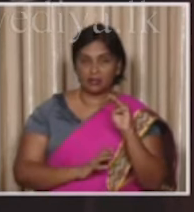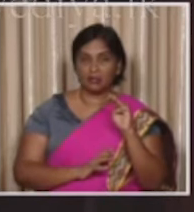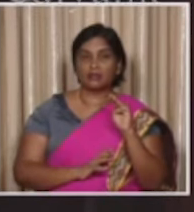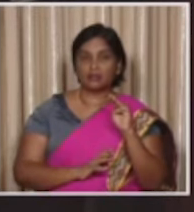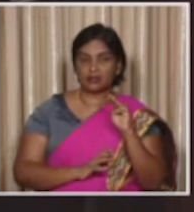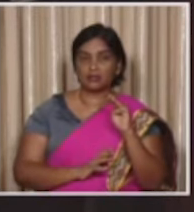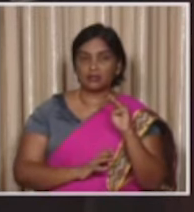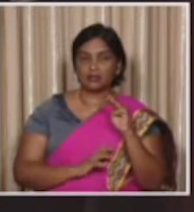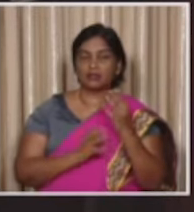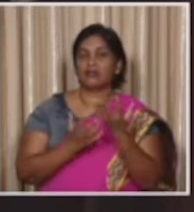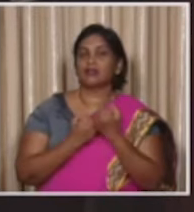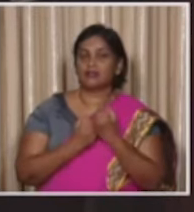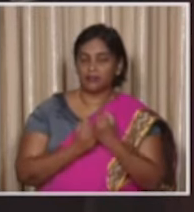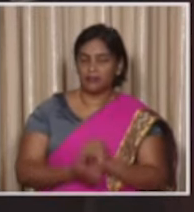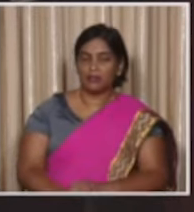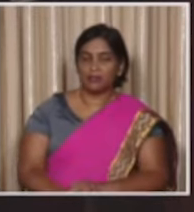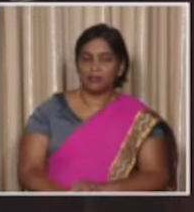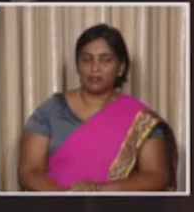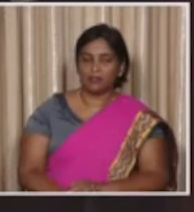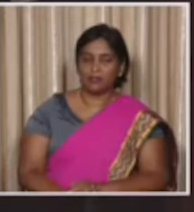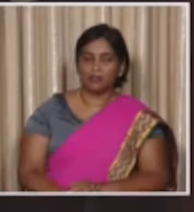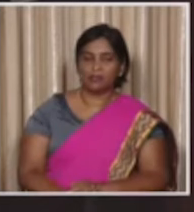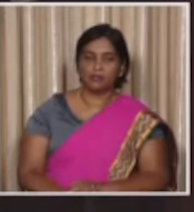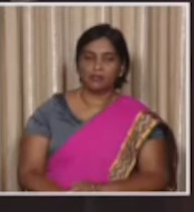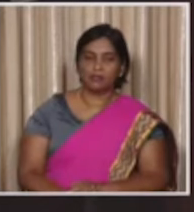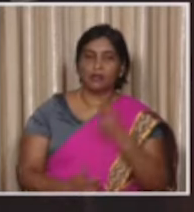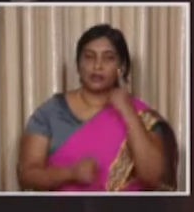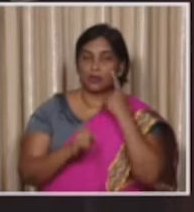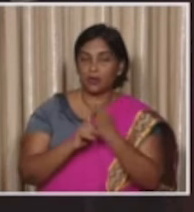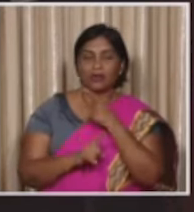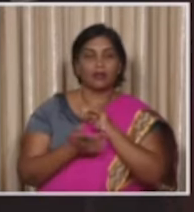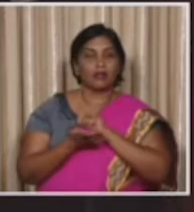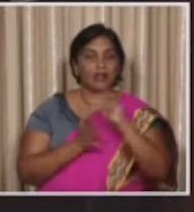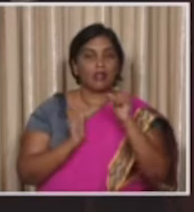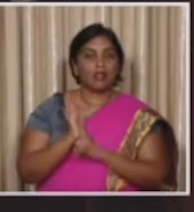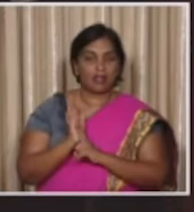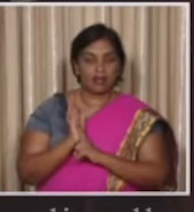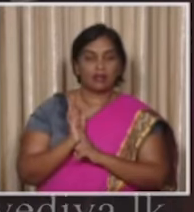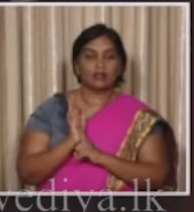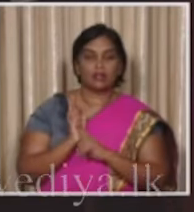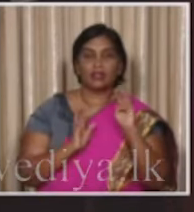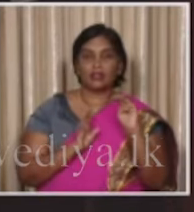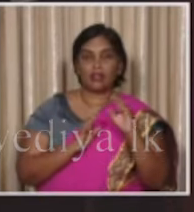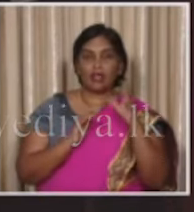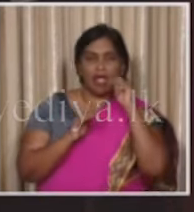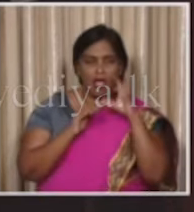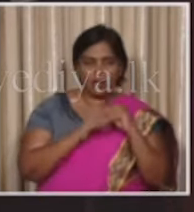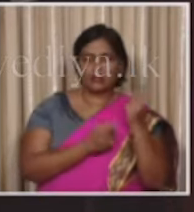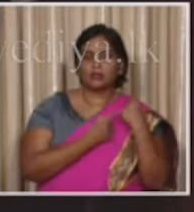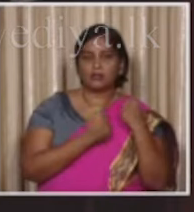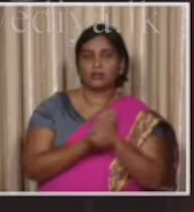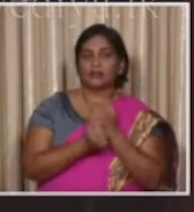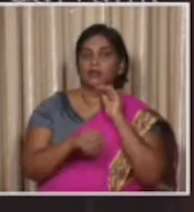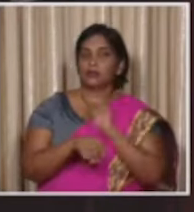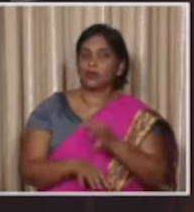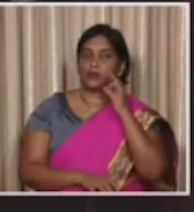කියන්නකු. මේ කියන ඒවා. ඊළඟට කොරියාවෙන් ලක්ෂ 30ක් ගත්තයි දමිතා සැමියා ගැන විමර්ශන. අත්තරංගුඩ ගන්න